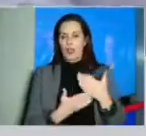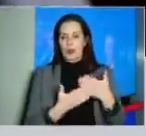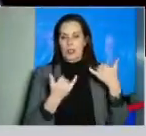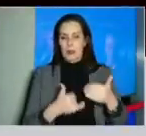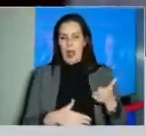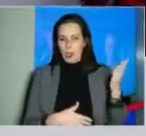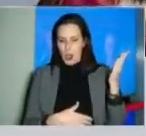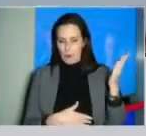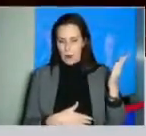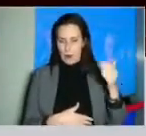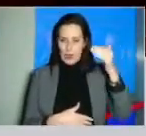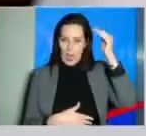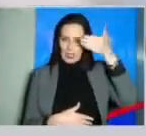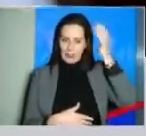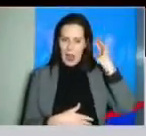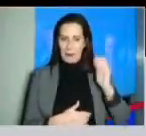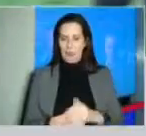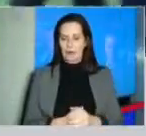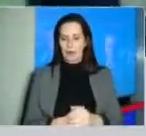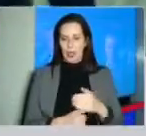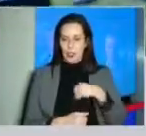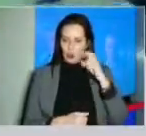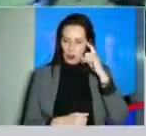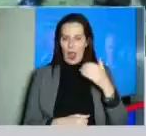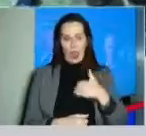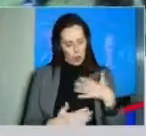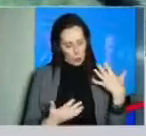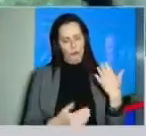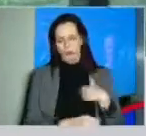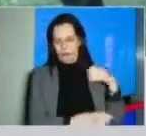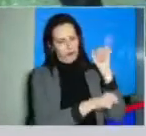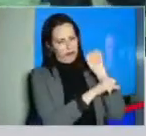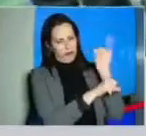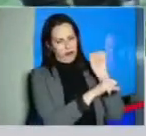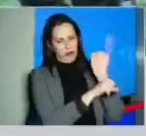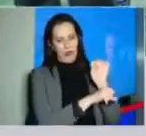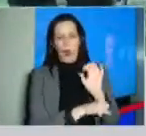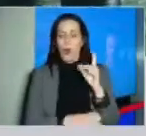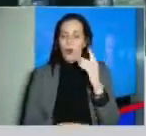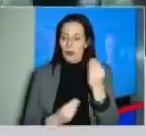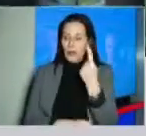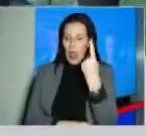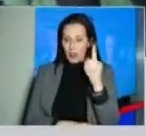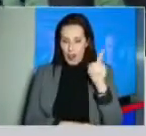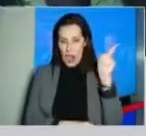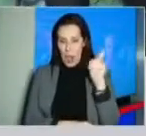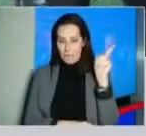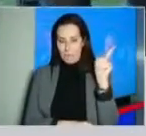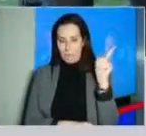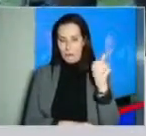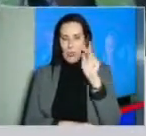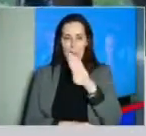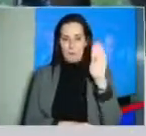כרגע גנץ ולפיד, ואני חושב שאנחנו מנצחים אותם בכל הפרמטרים, למעט טענה אחת שלהם,